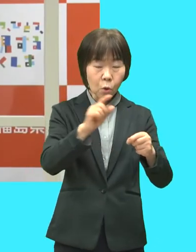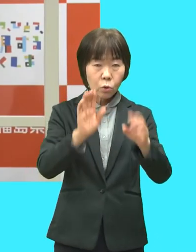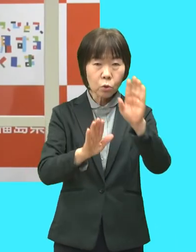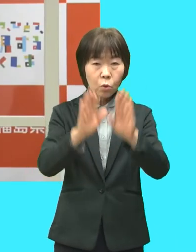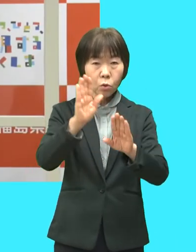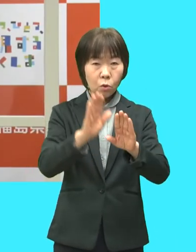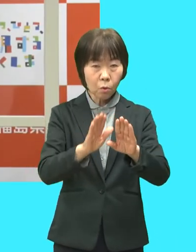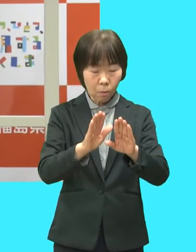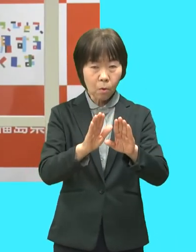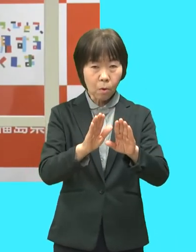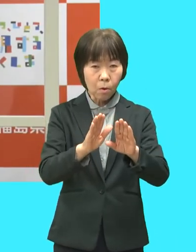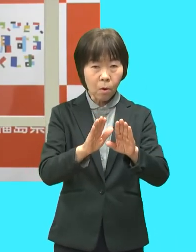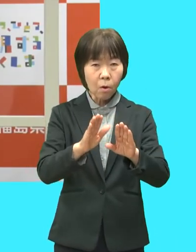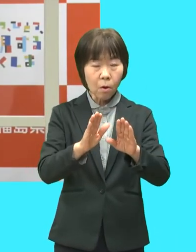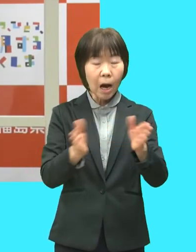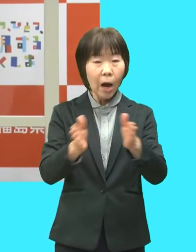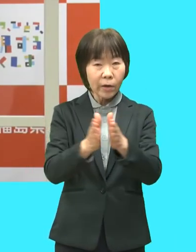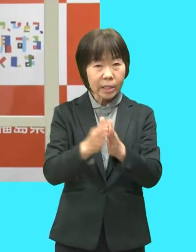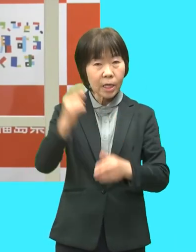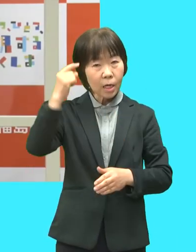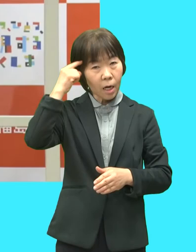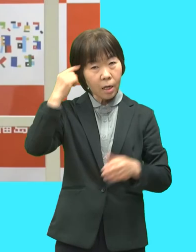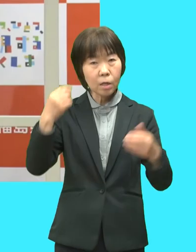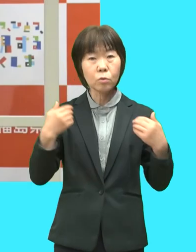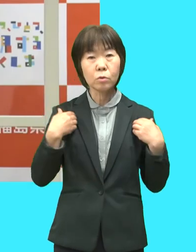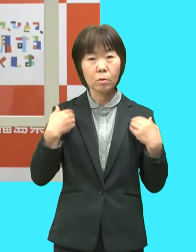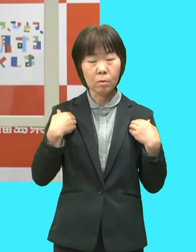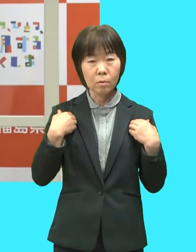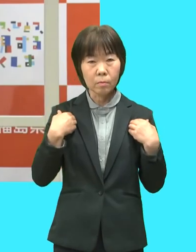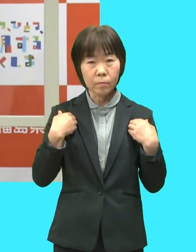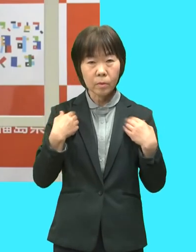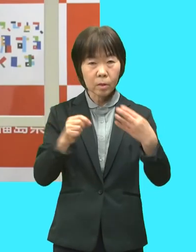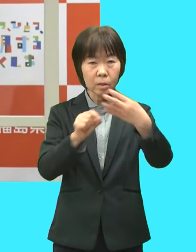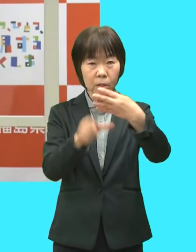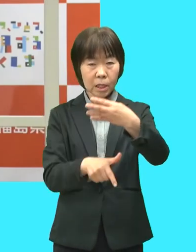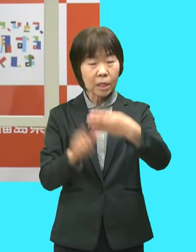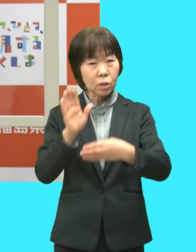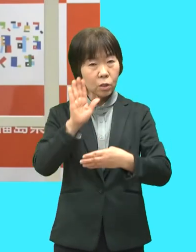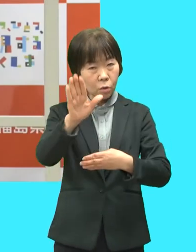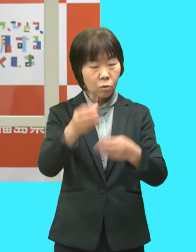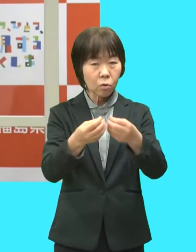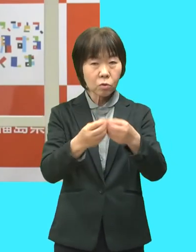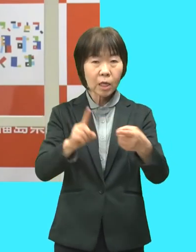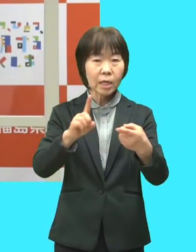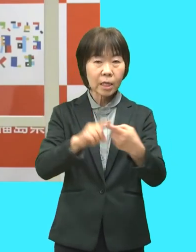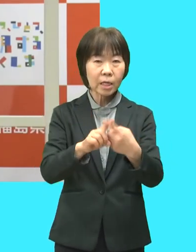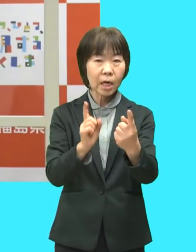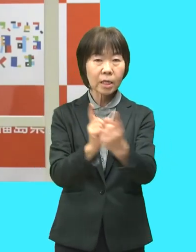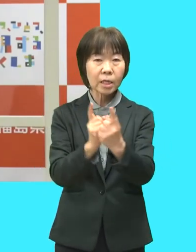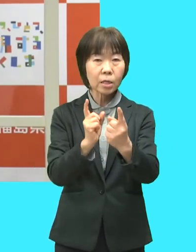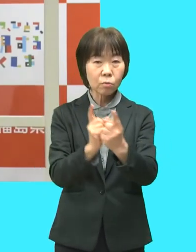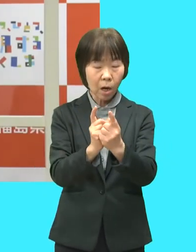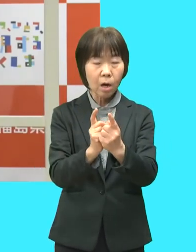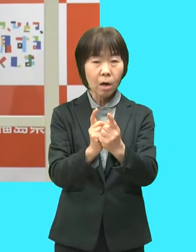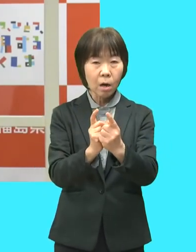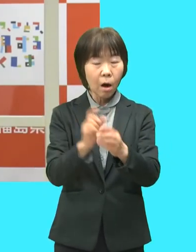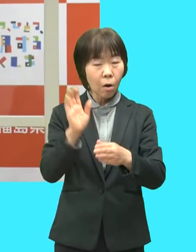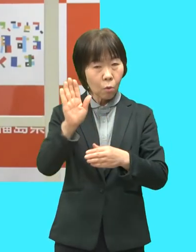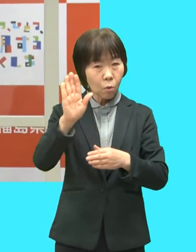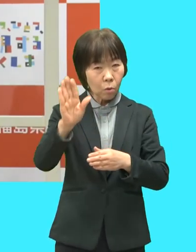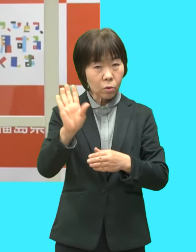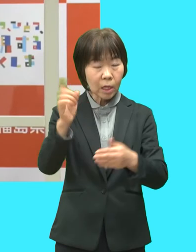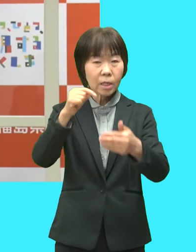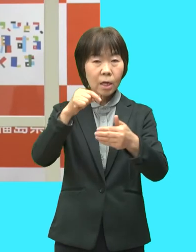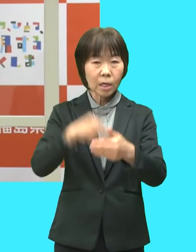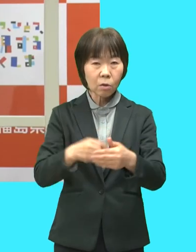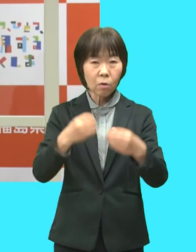況も合わせて考えていく必要があると思います。4月以降の具体的な対策については、今後の県内